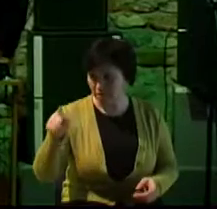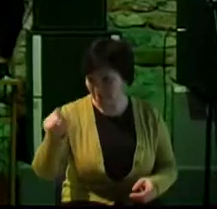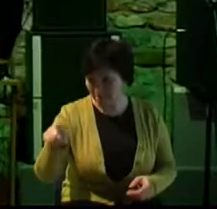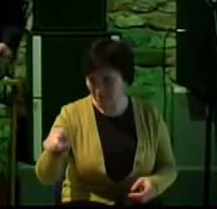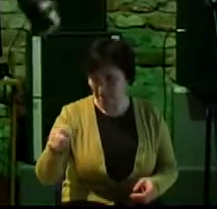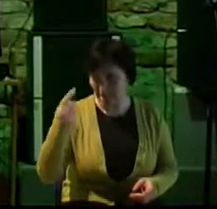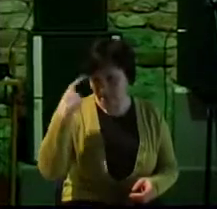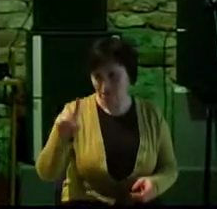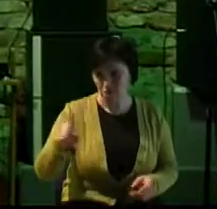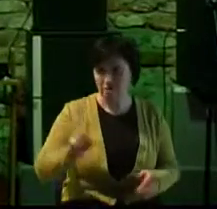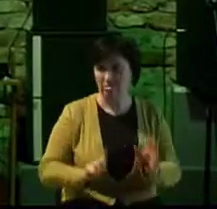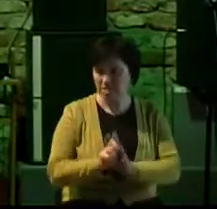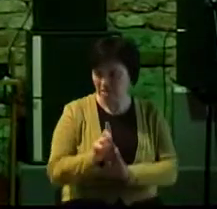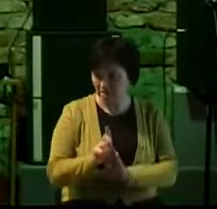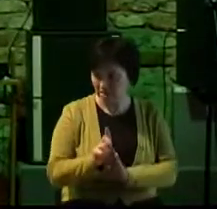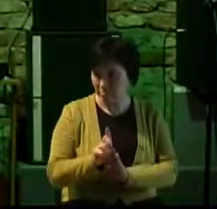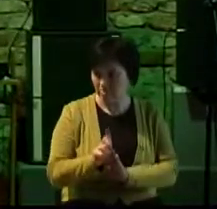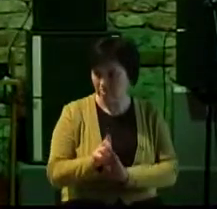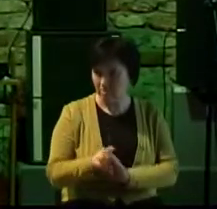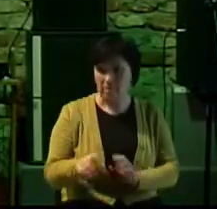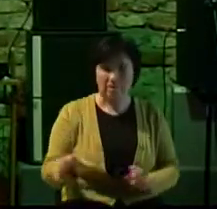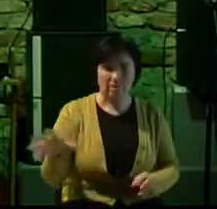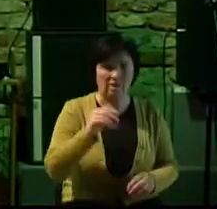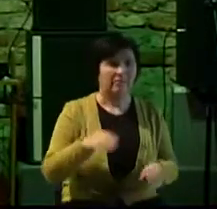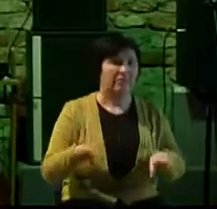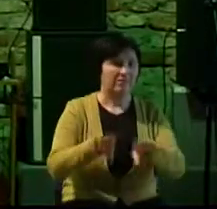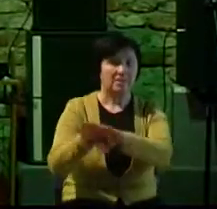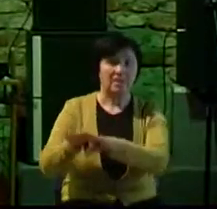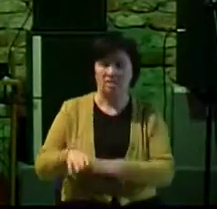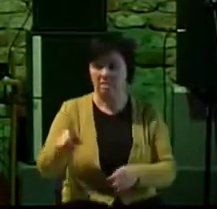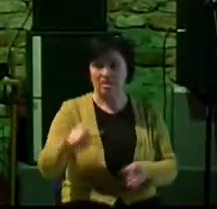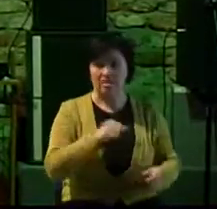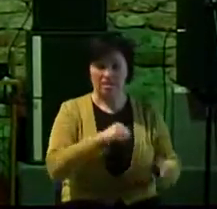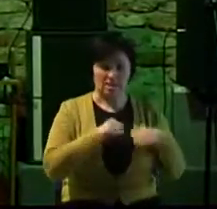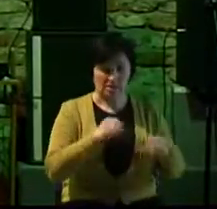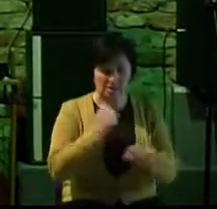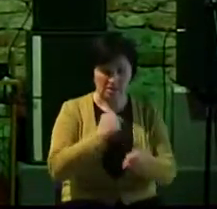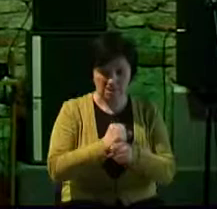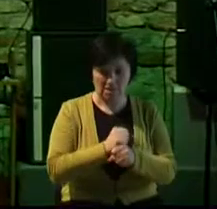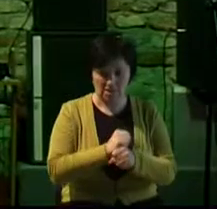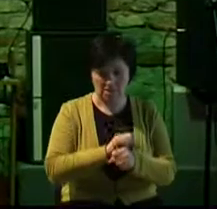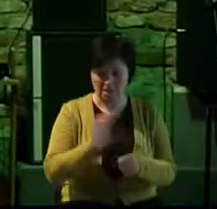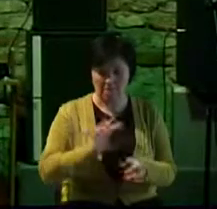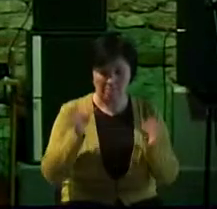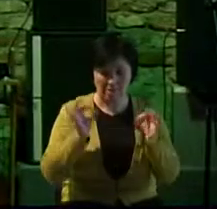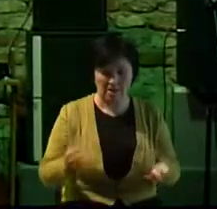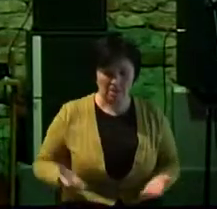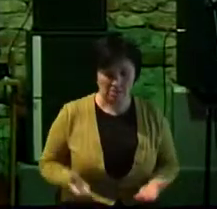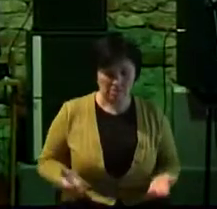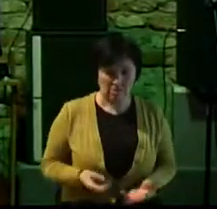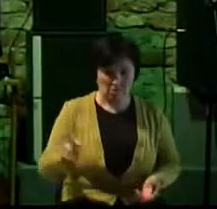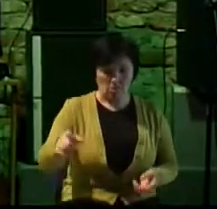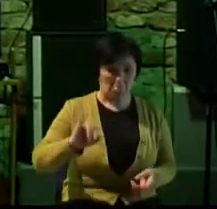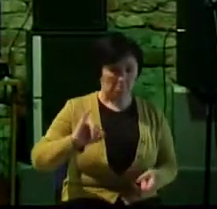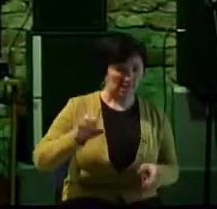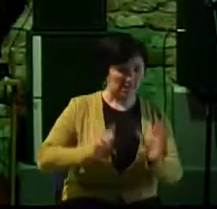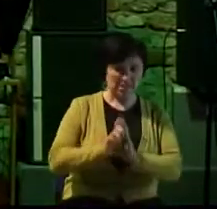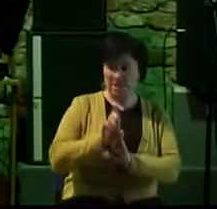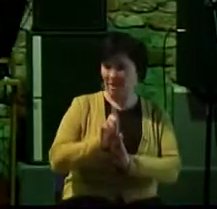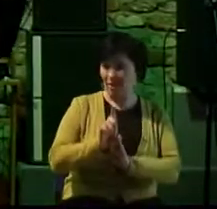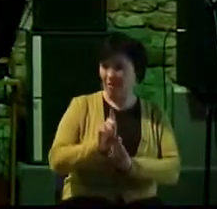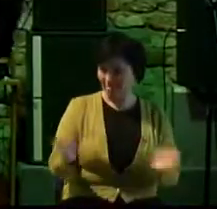мы говорим о праведной, о святой жизни, о жизни, посвященной Господу, то мы говорим также